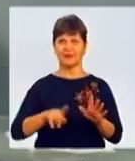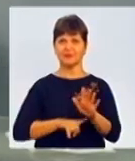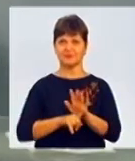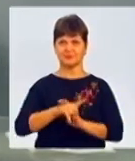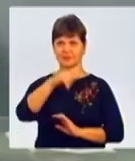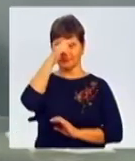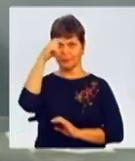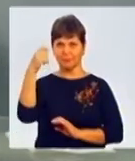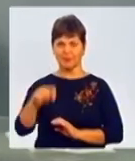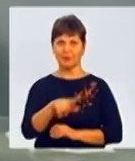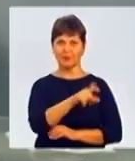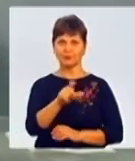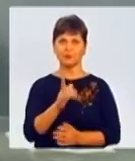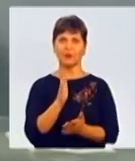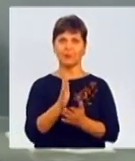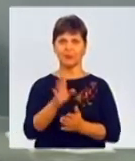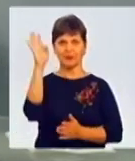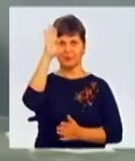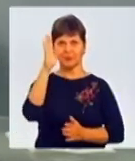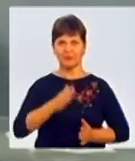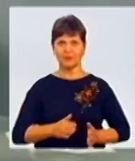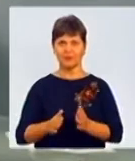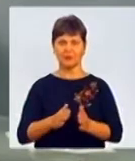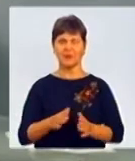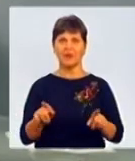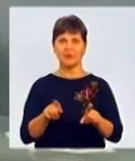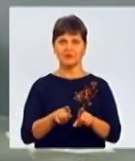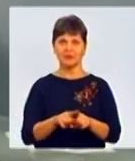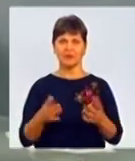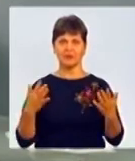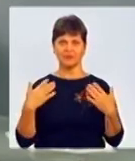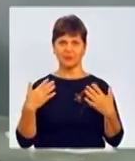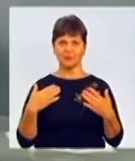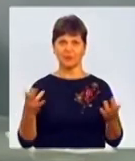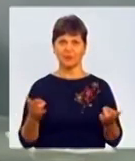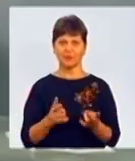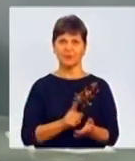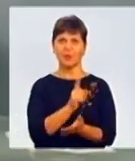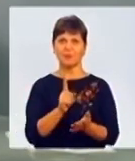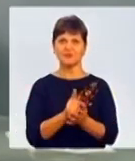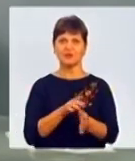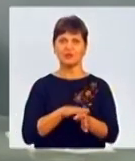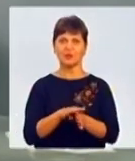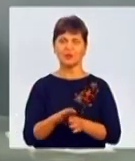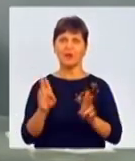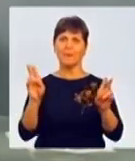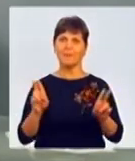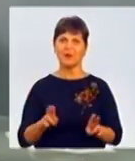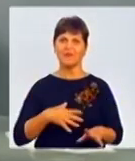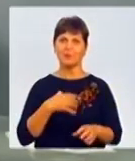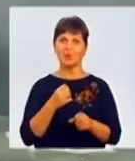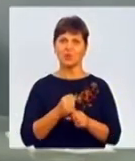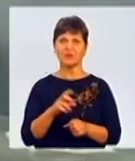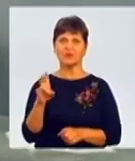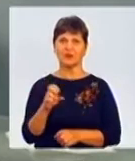людей прямують до водойм. І під час такого відпочинку потрібно обов'язково дотримуватись правил поведінки на воді,